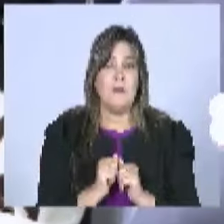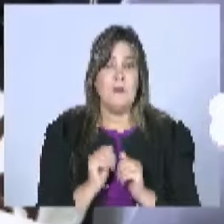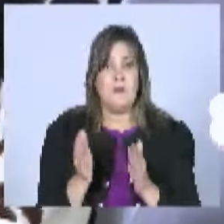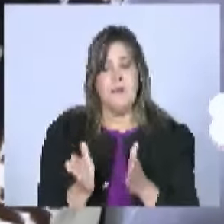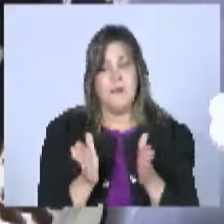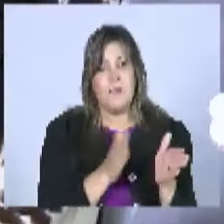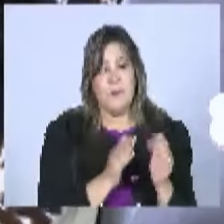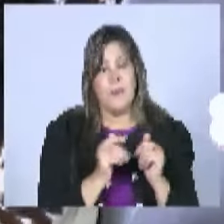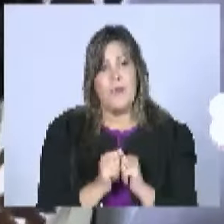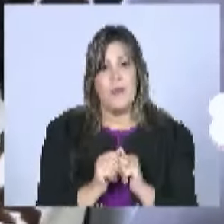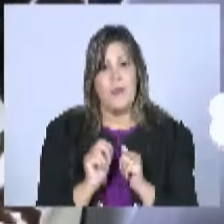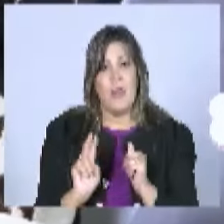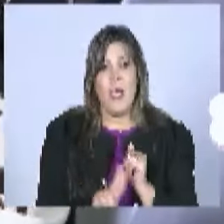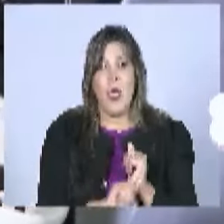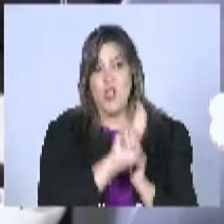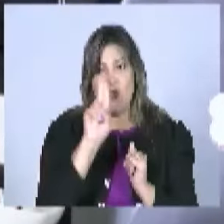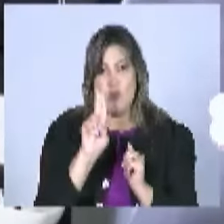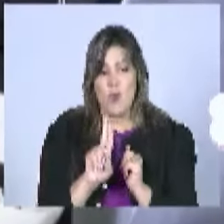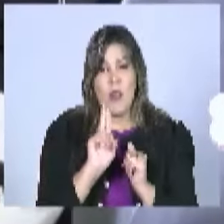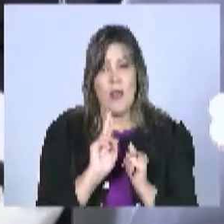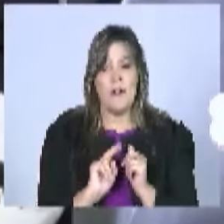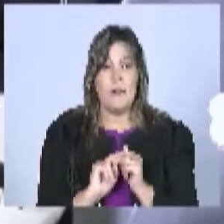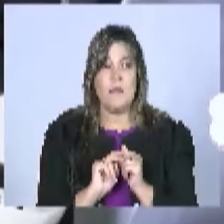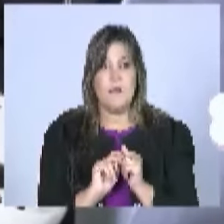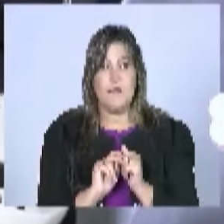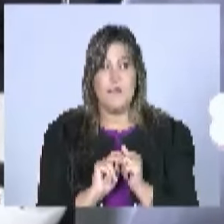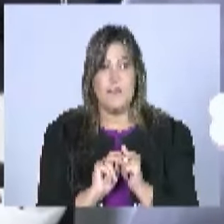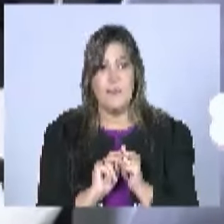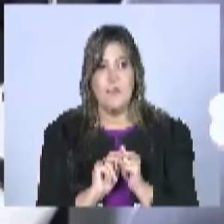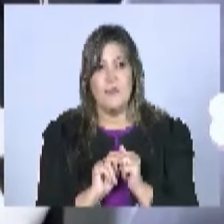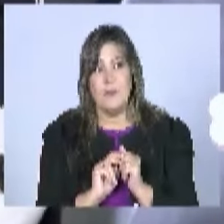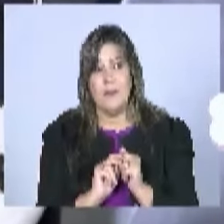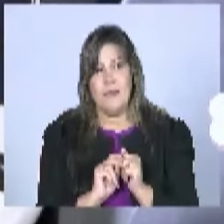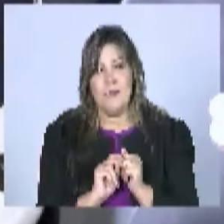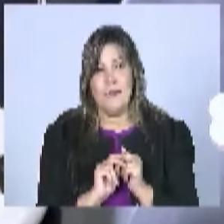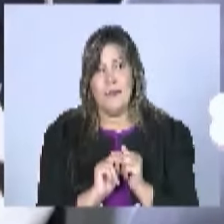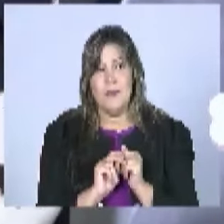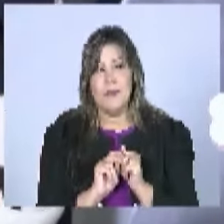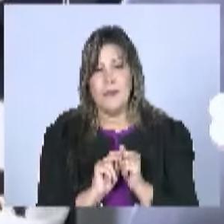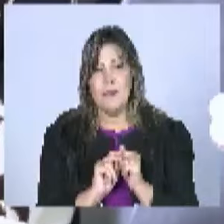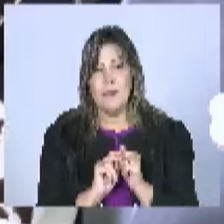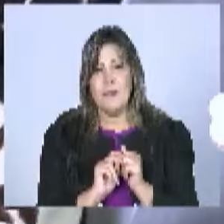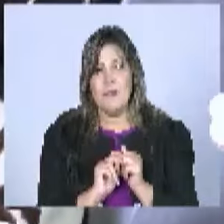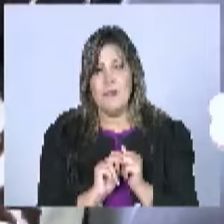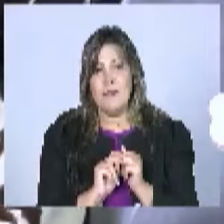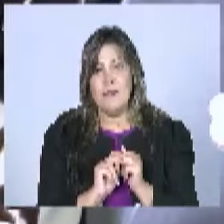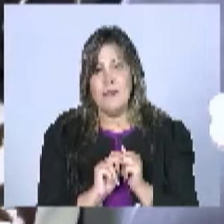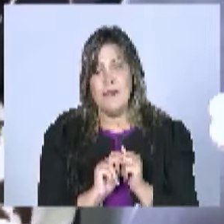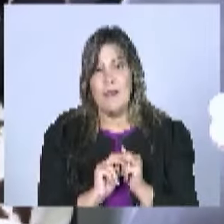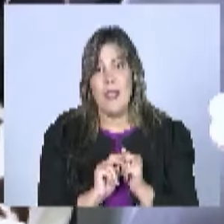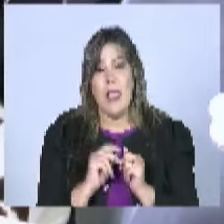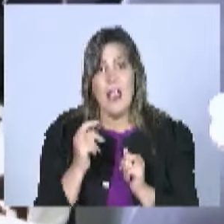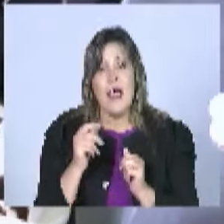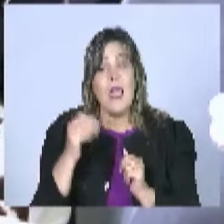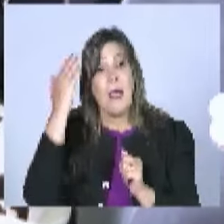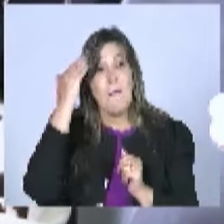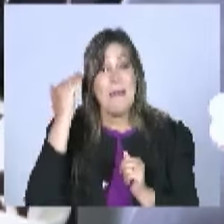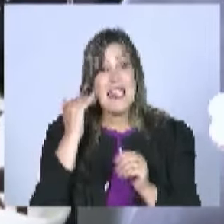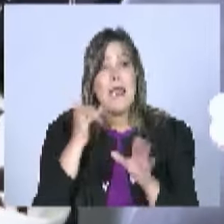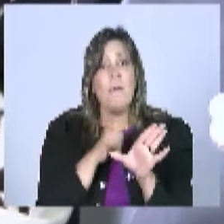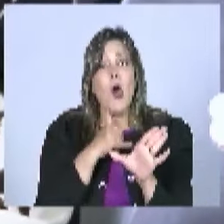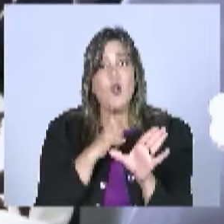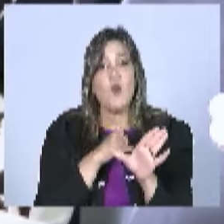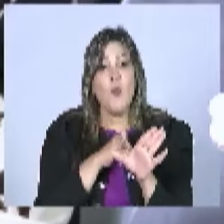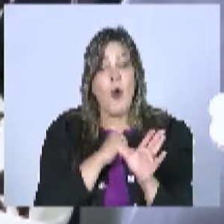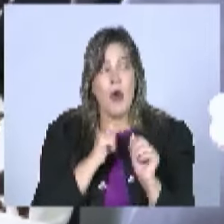سؤال بقى من وحي حلقه النهارده من وحي اه من وحي حلقه النهده بس هنرجع لورا شويتين اللي مخطوبه يا